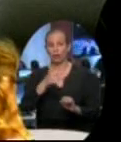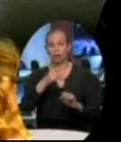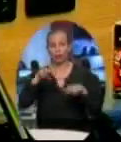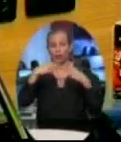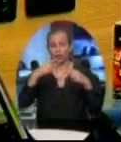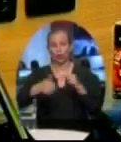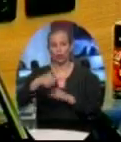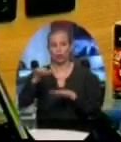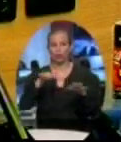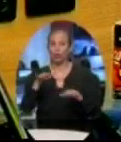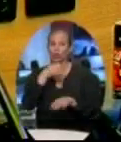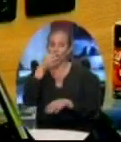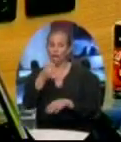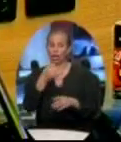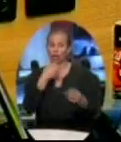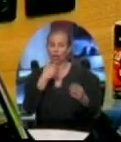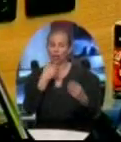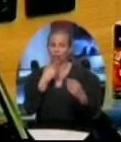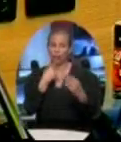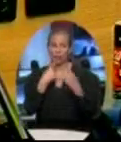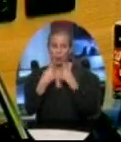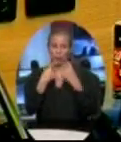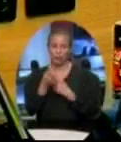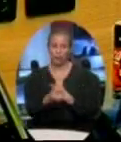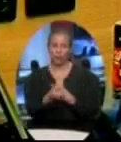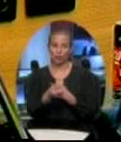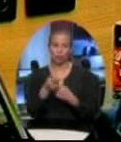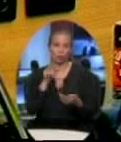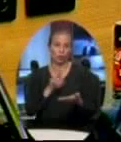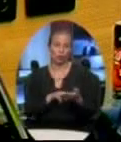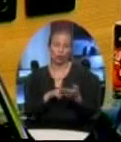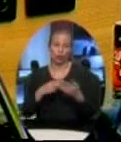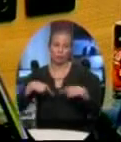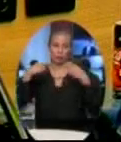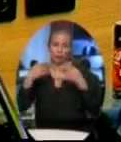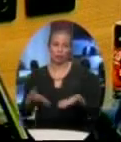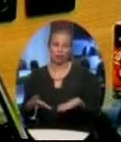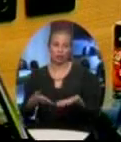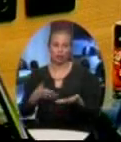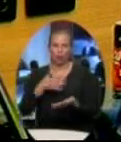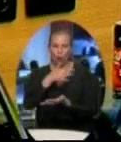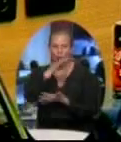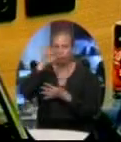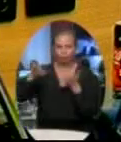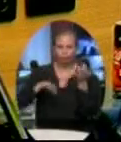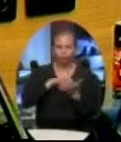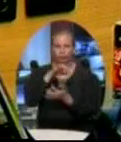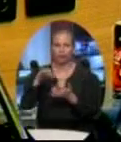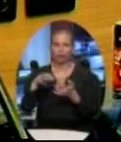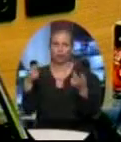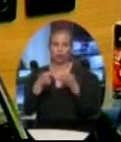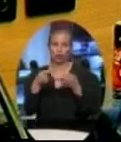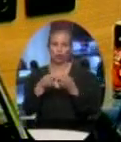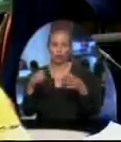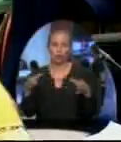אם הדיון הזה מתקיים בצורה נכונה בימים אלו, כשכל העננה הזאת רובצת סביב המפלגה שלכם וסביב יושב